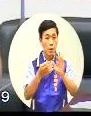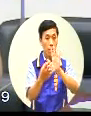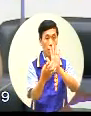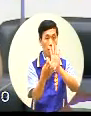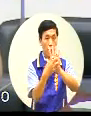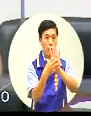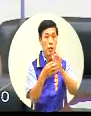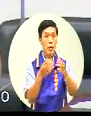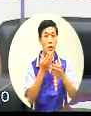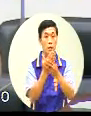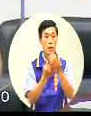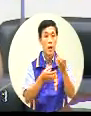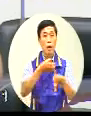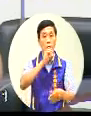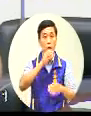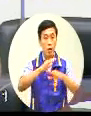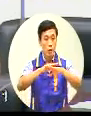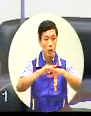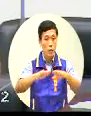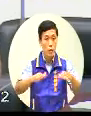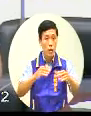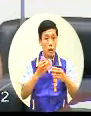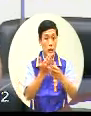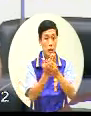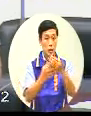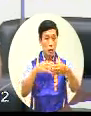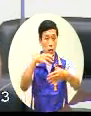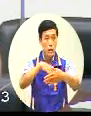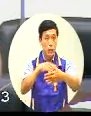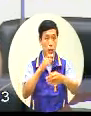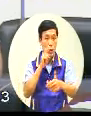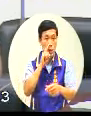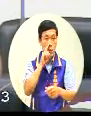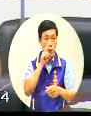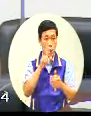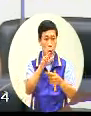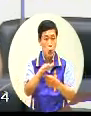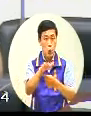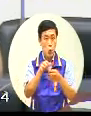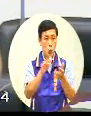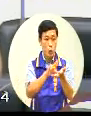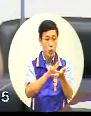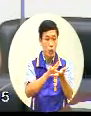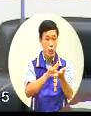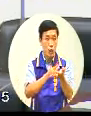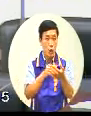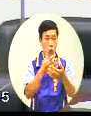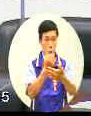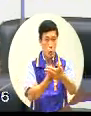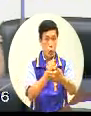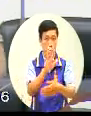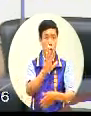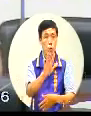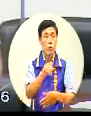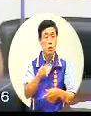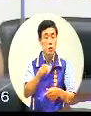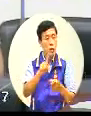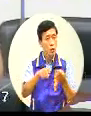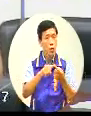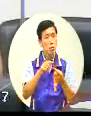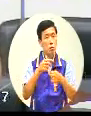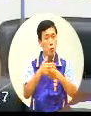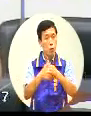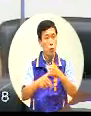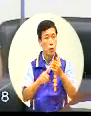查标、查安呐、啊，也都一直有农药过多的问题了。那我想请教一下哦，这个应该是我们卫生局长